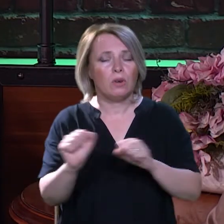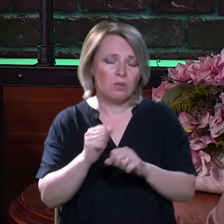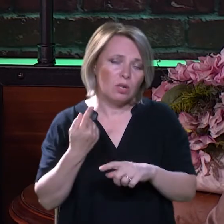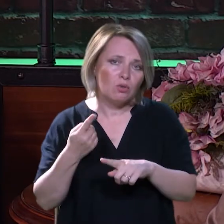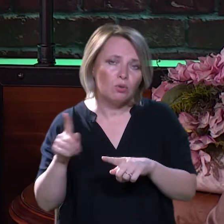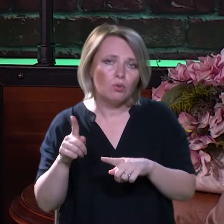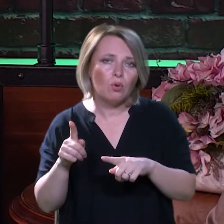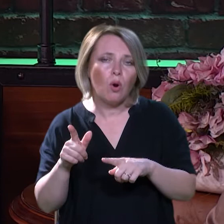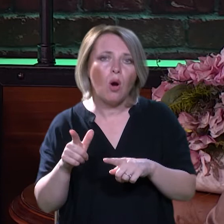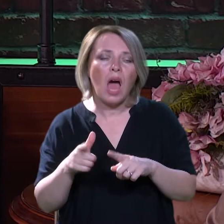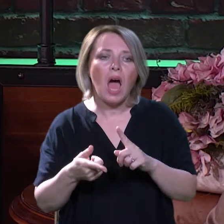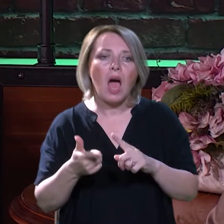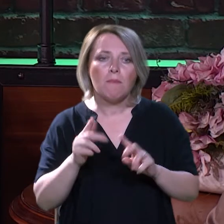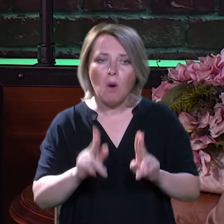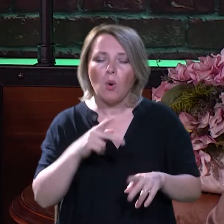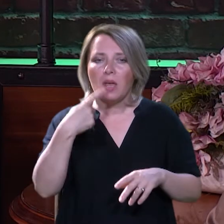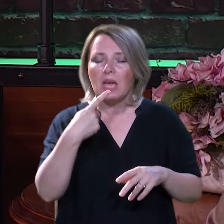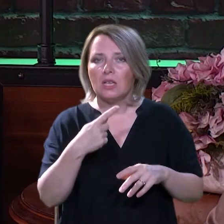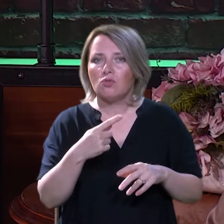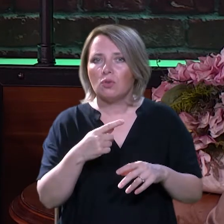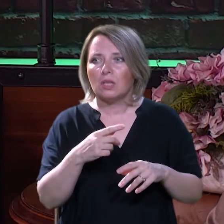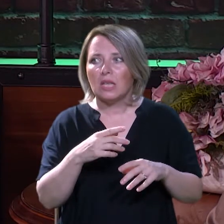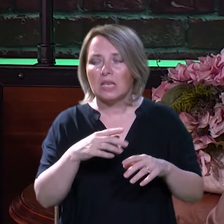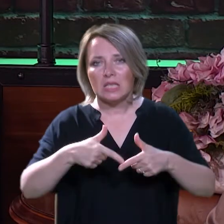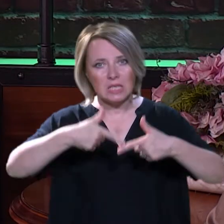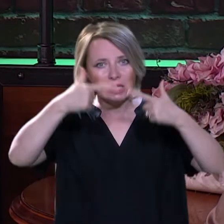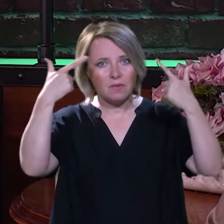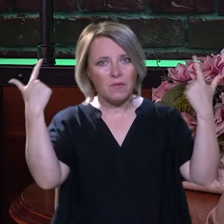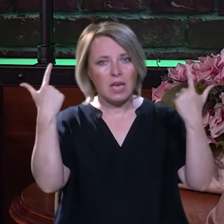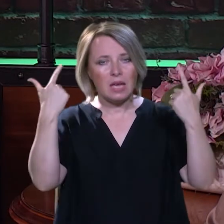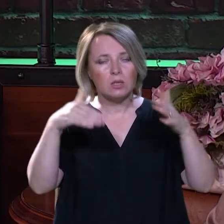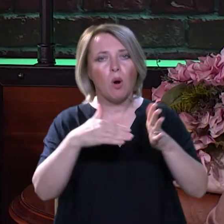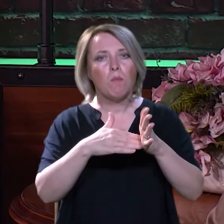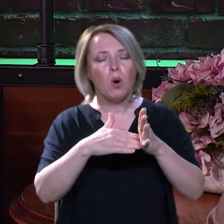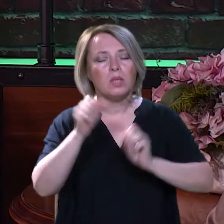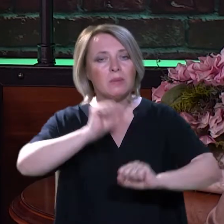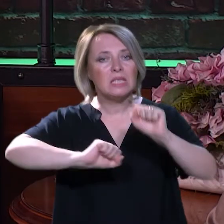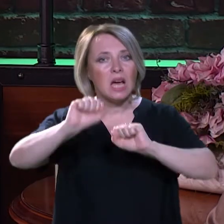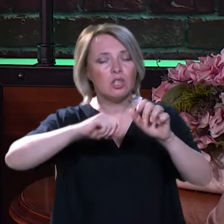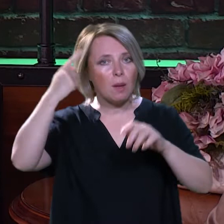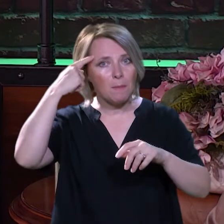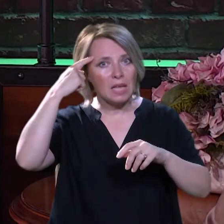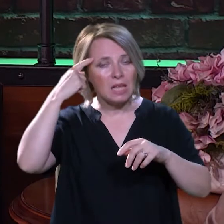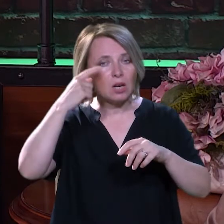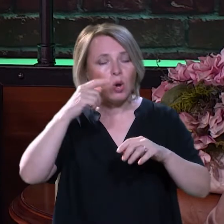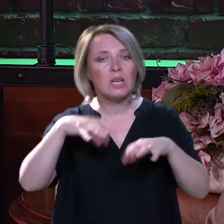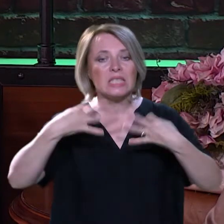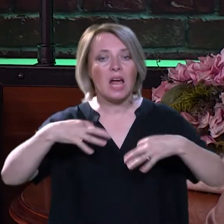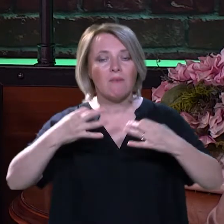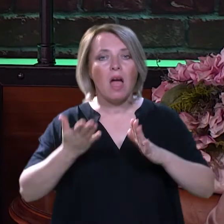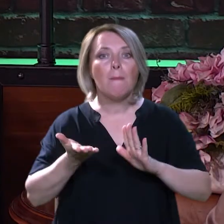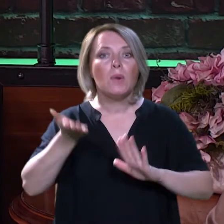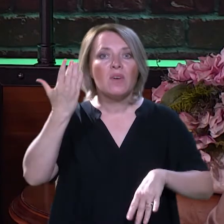nekakvih razvojnih. Mogu reći da je se svijest o potrebi zaštite mentalnog zdravlja